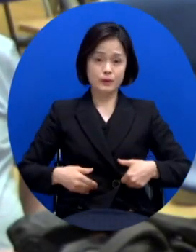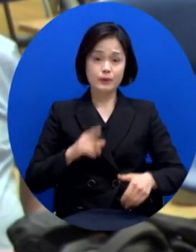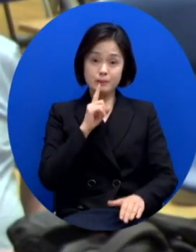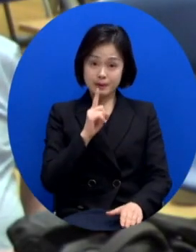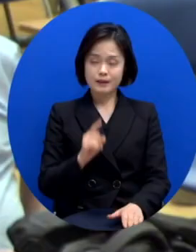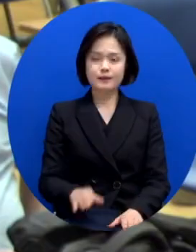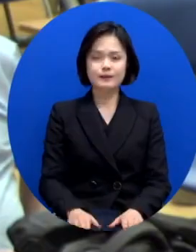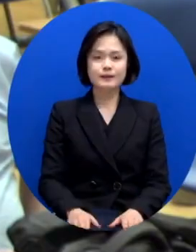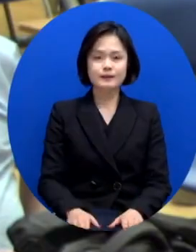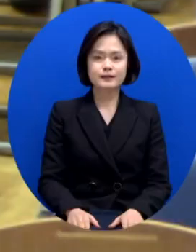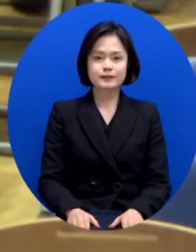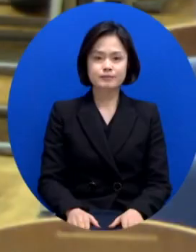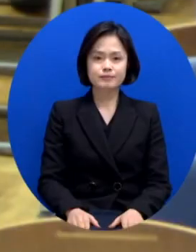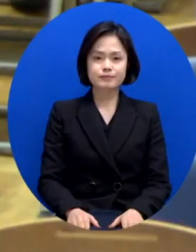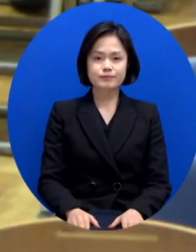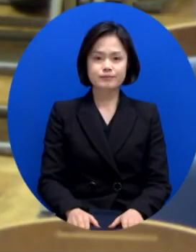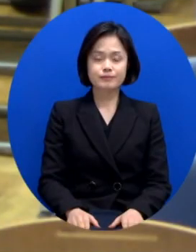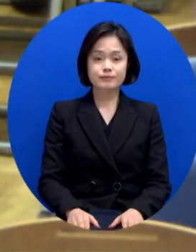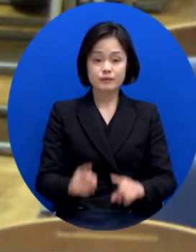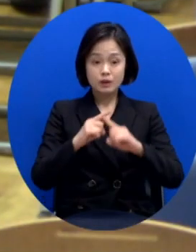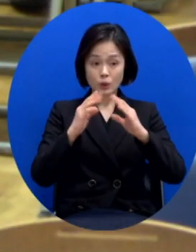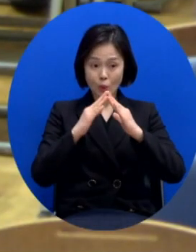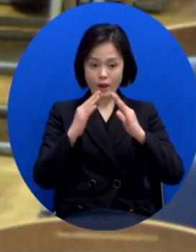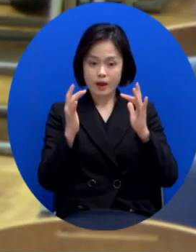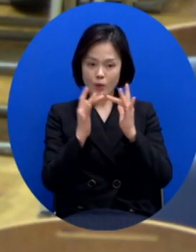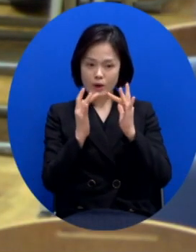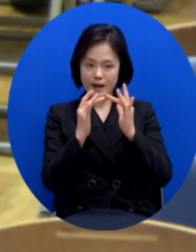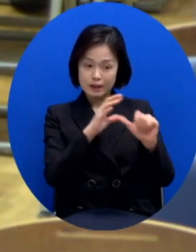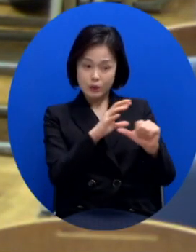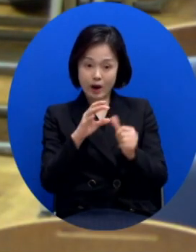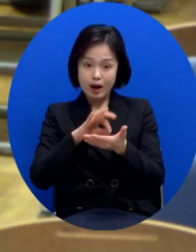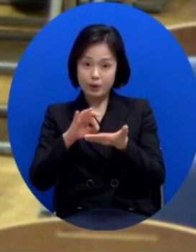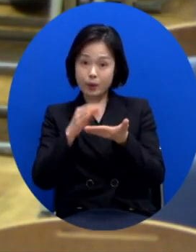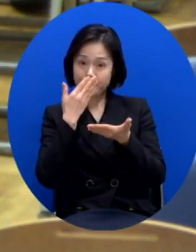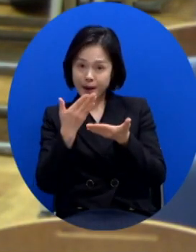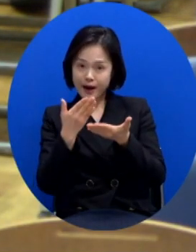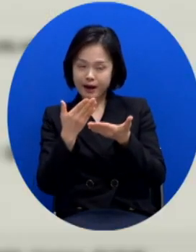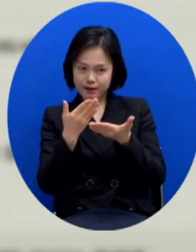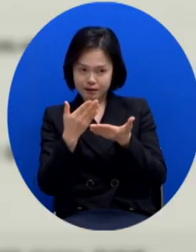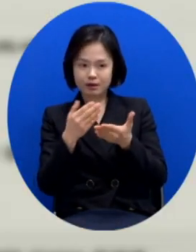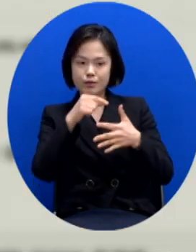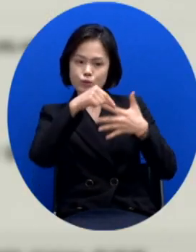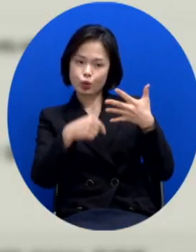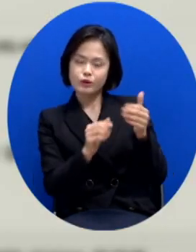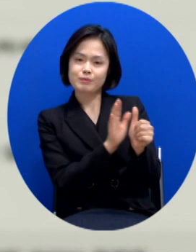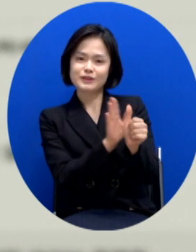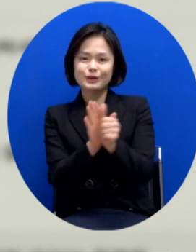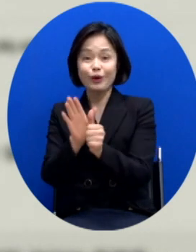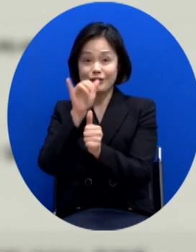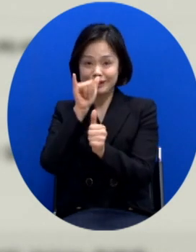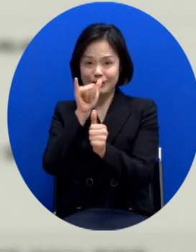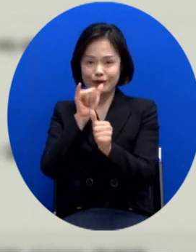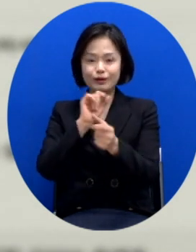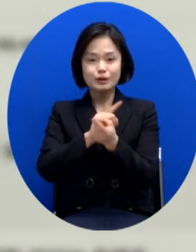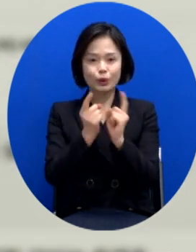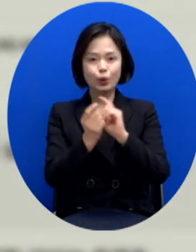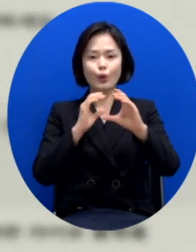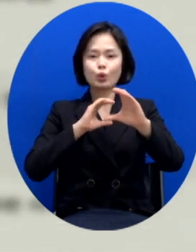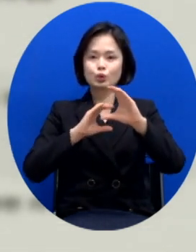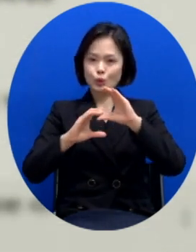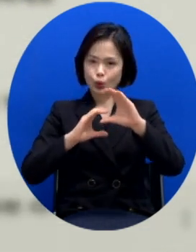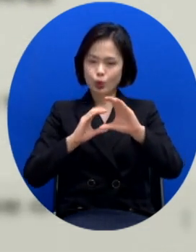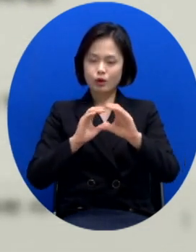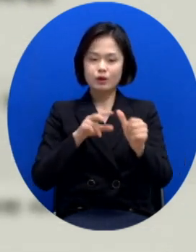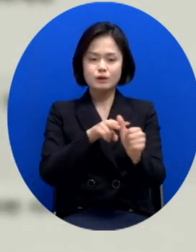일부 교단 들은 소속 교회들이 온라인 사에게 활용할 수 있는 다양한 컨텐츠를 제공하고 있으며 교회가 서로 소통하며 정보를